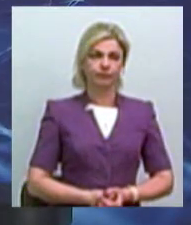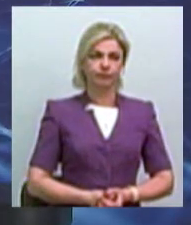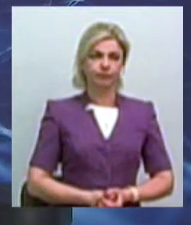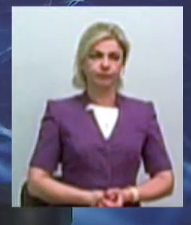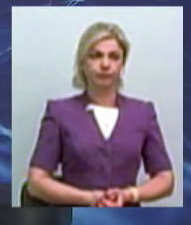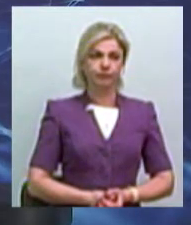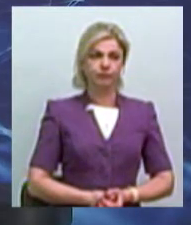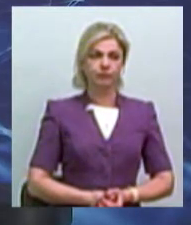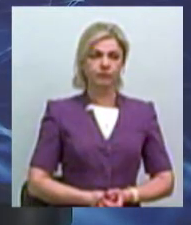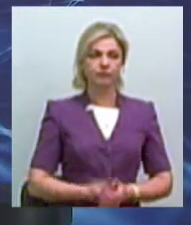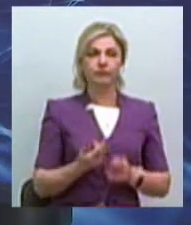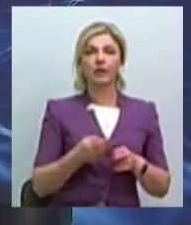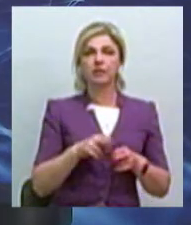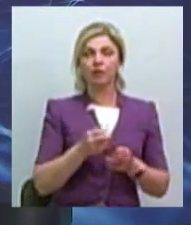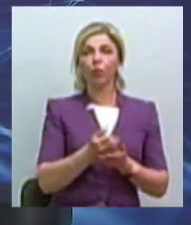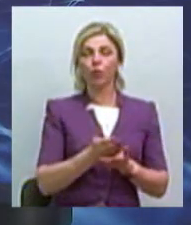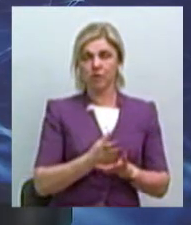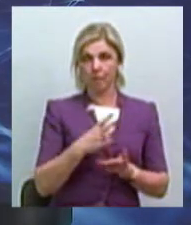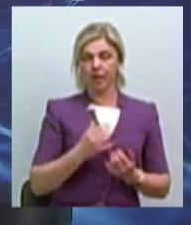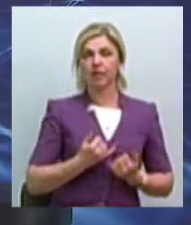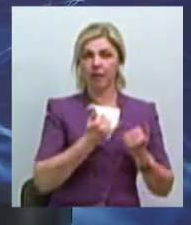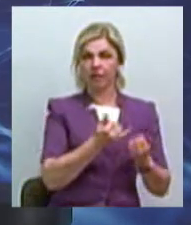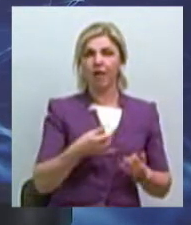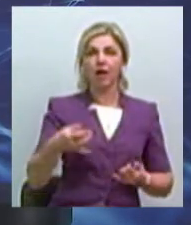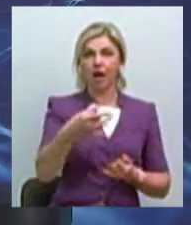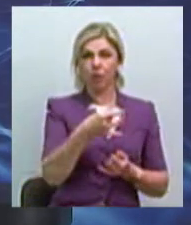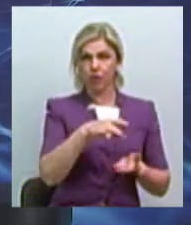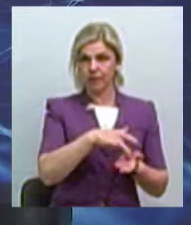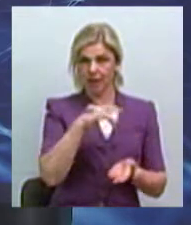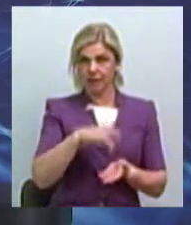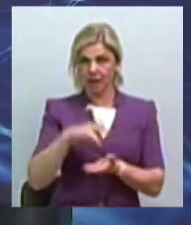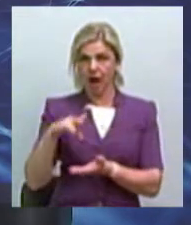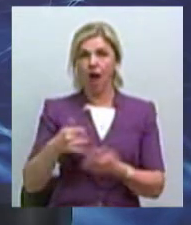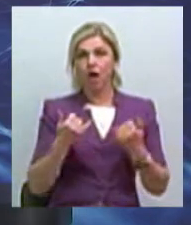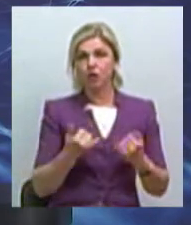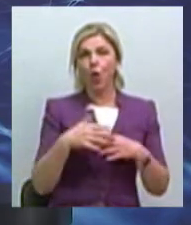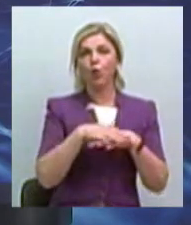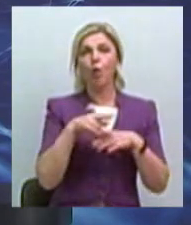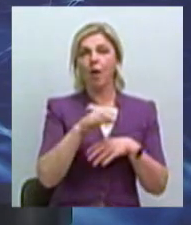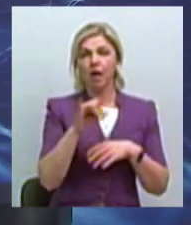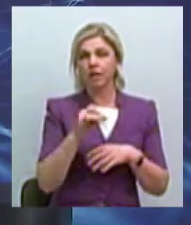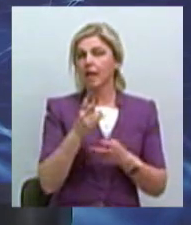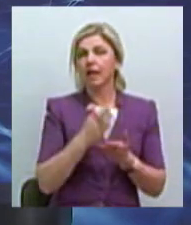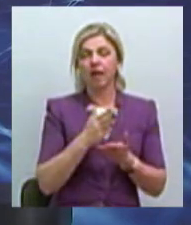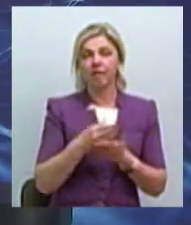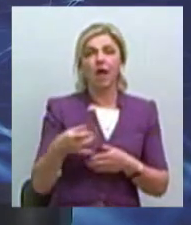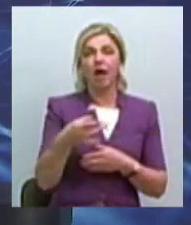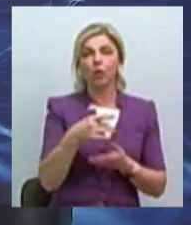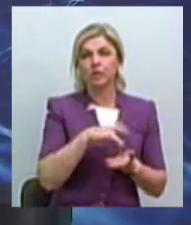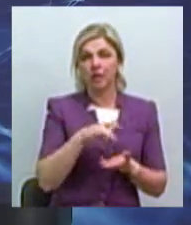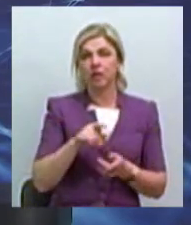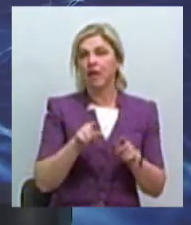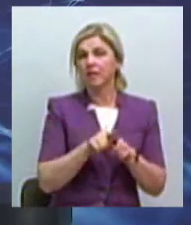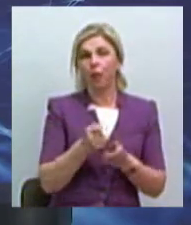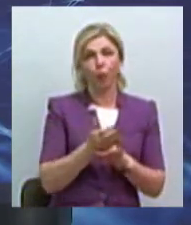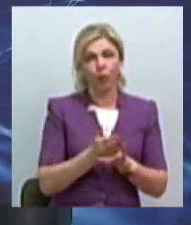просто ці послуги надавалися в районних центрах. На сьогоднішній день громади є такі, які вже не є районними центрами, і в них цих послуг немає,